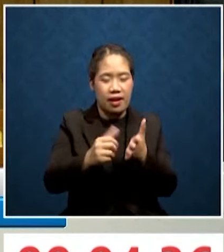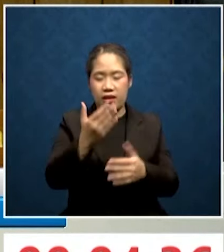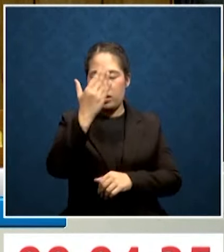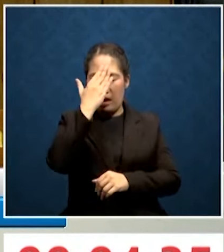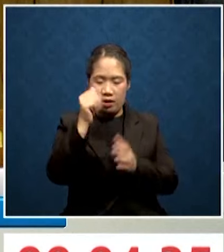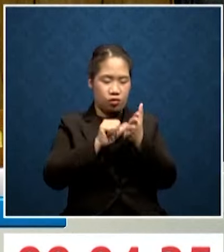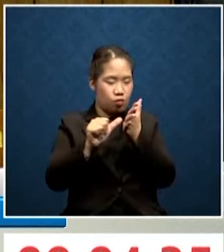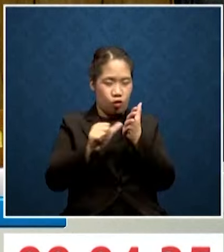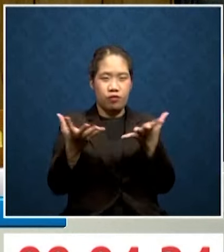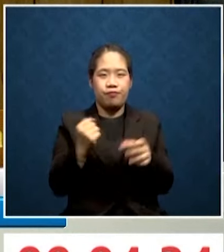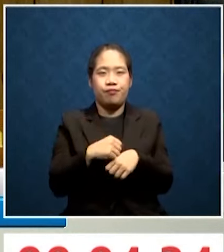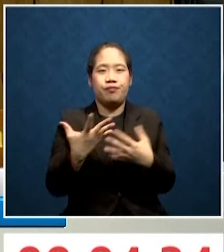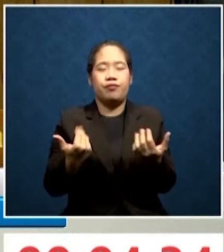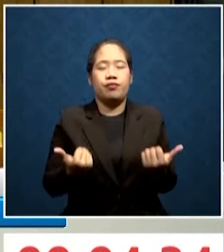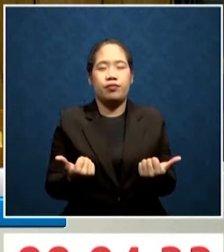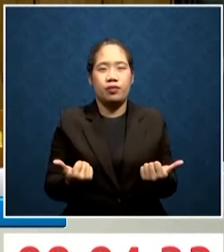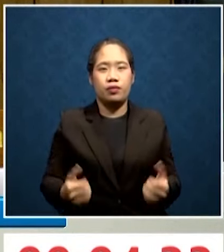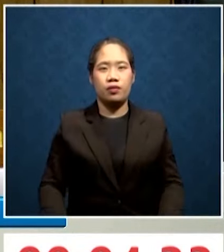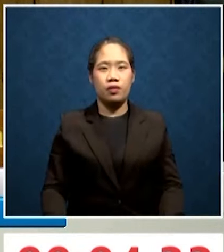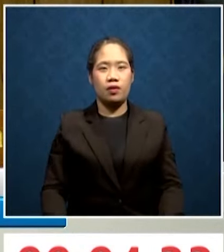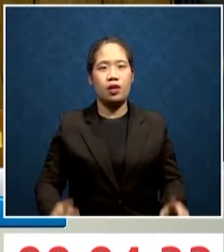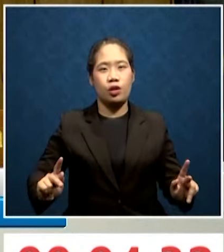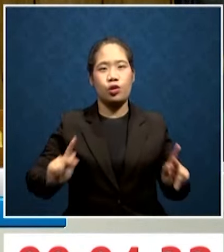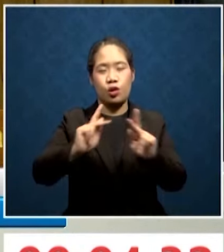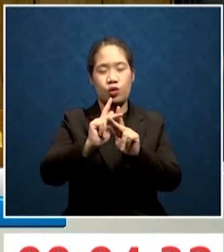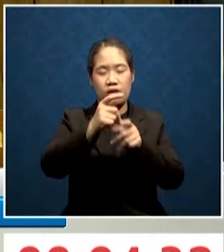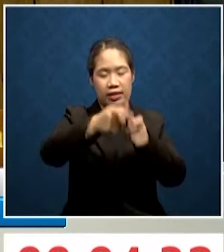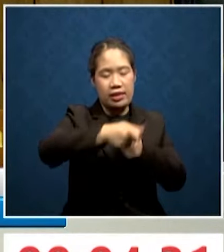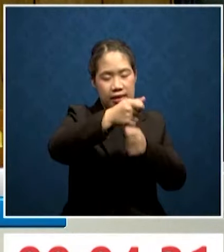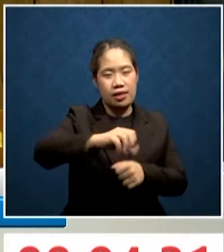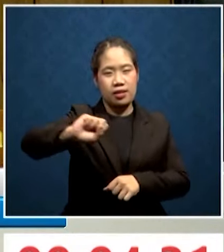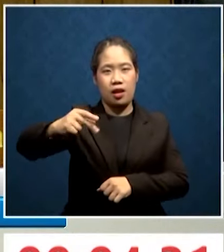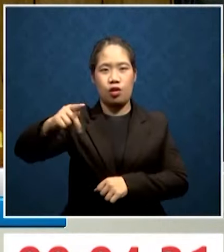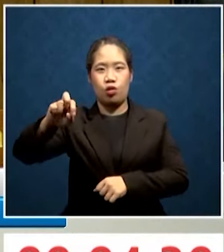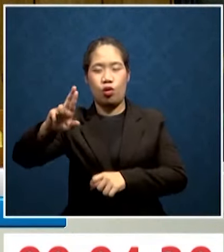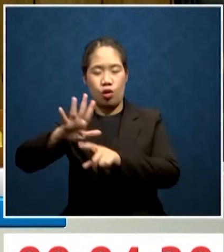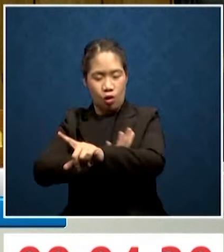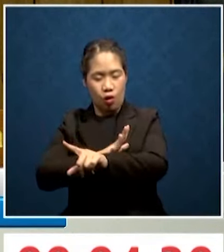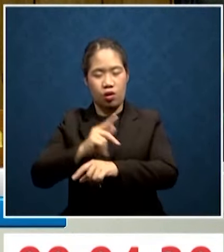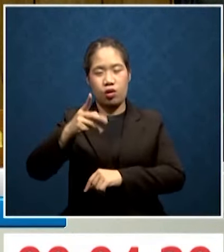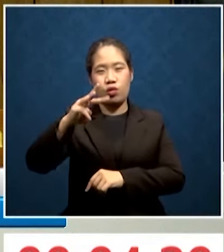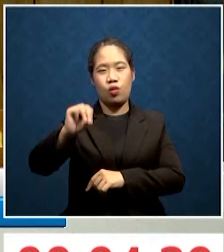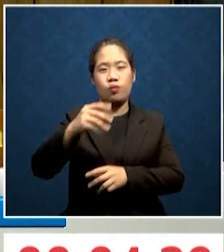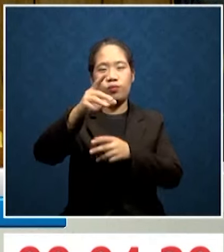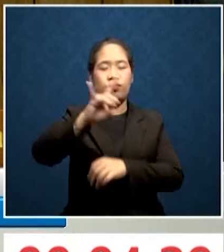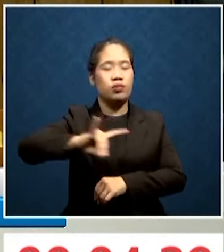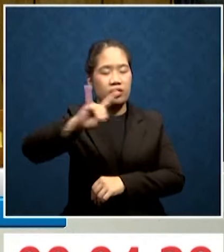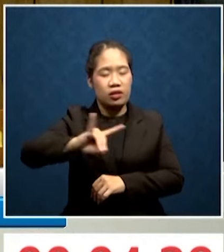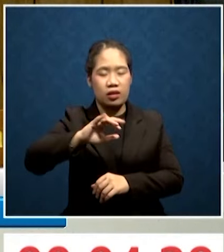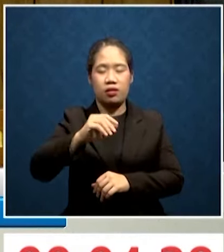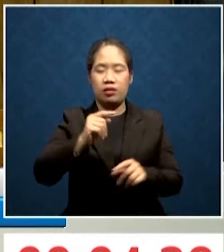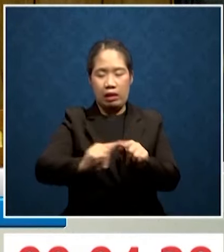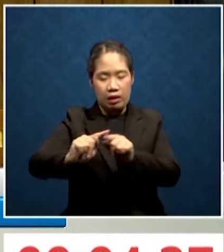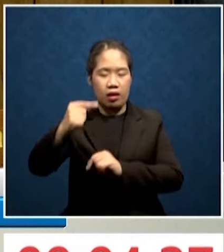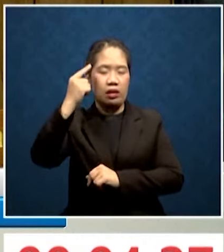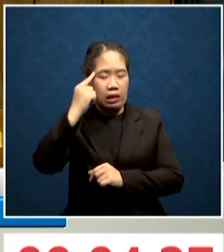านั้นปัจจุบันกระทรวงเกษตรและสหกรณ์โดยกรมปศุสัตว์อยู่ระหว่างการพิจารณ